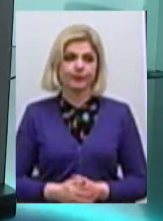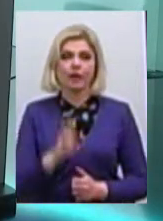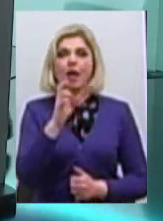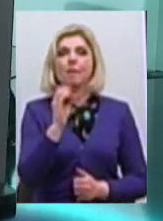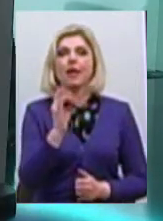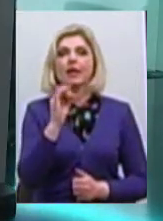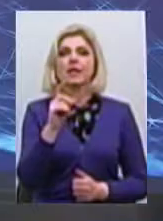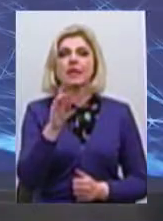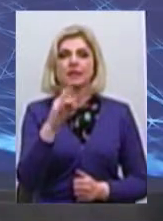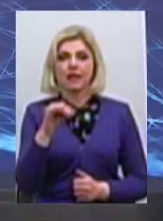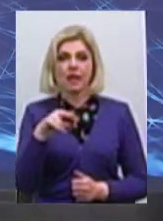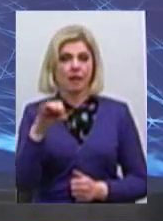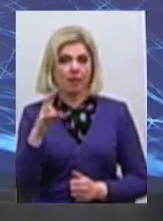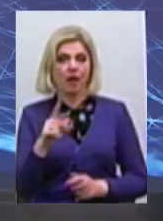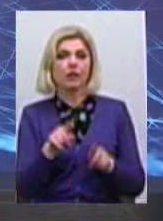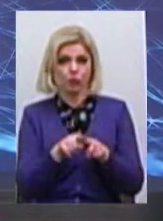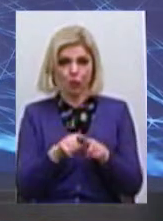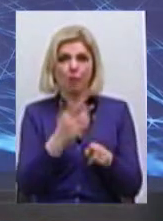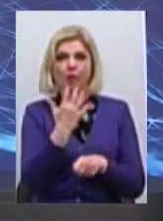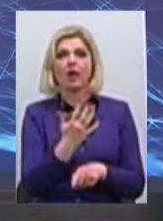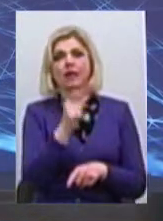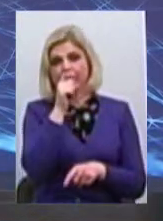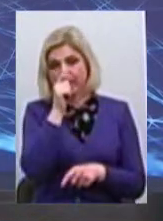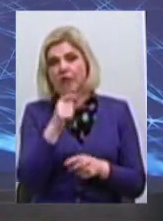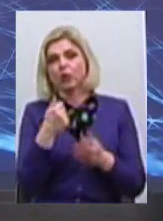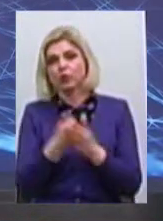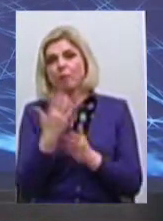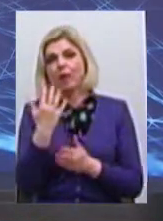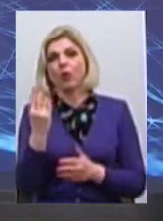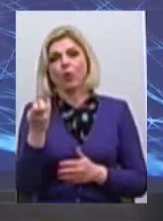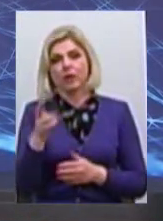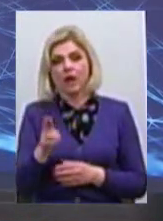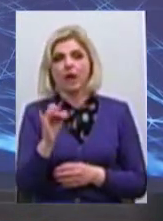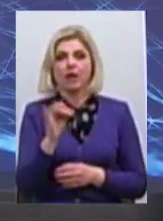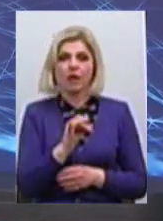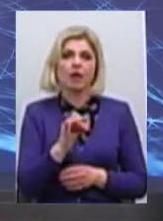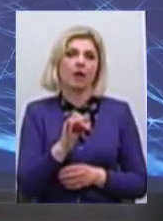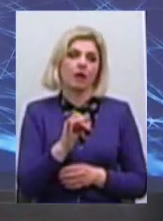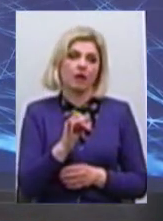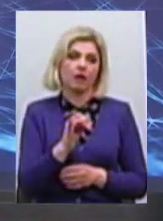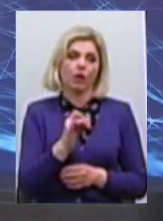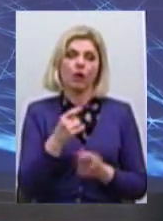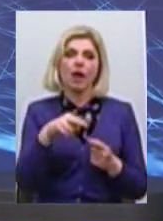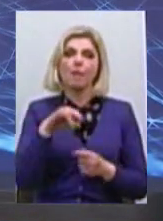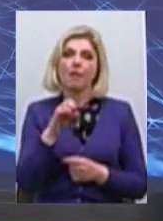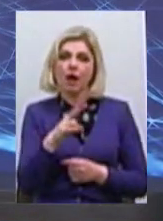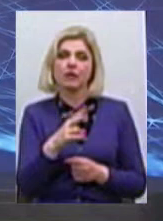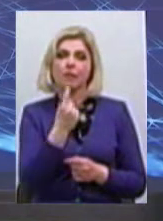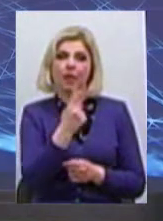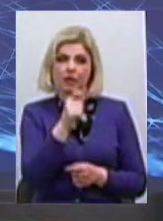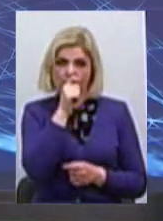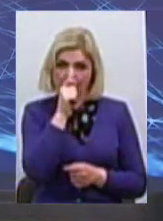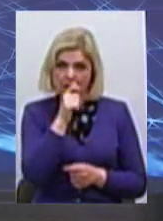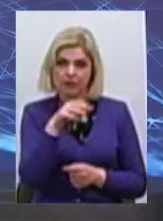Березанському лимані також з 5 квітня по 5 червня. І Тілігульський лиман – це 1 травня по 15